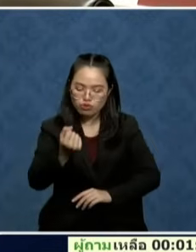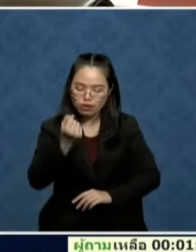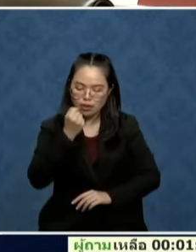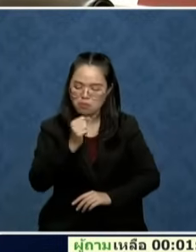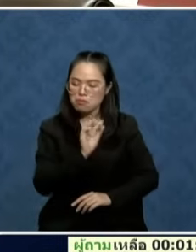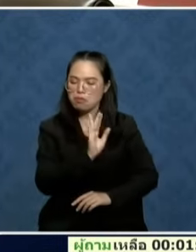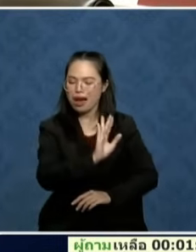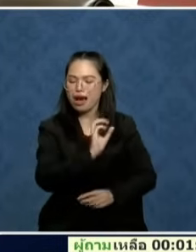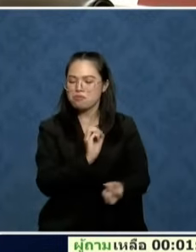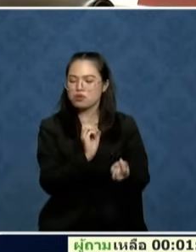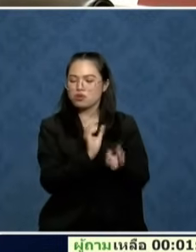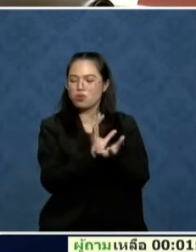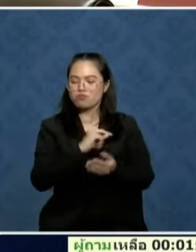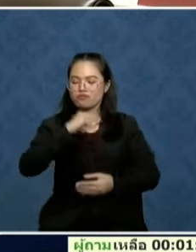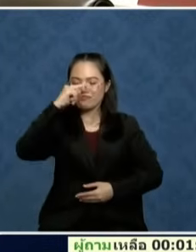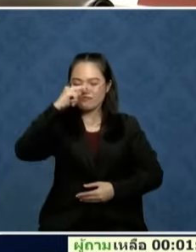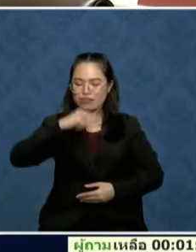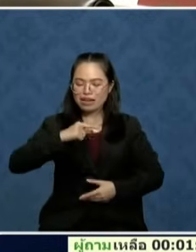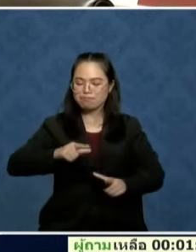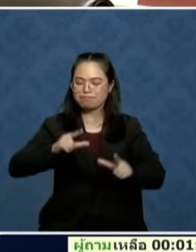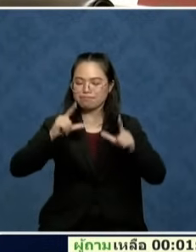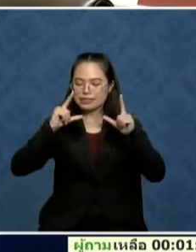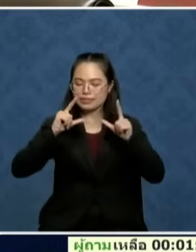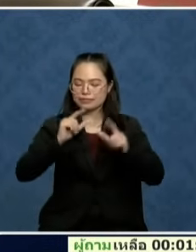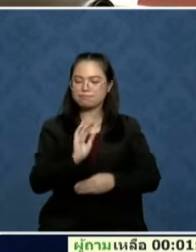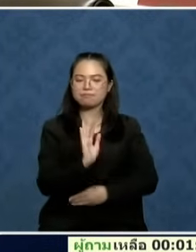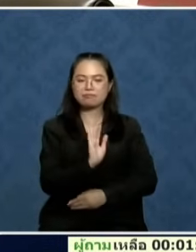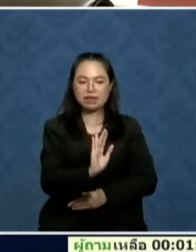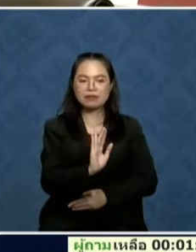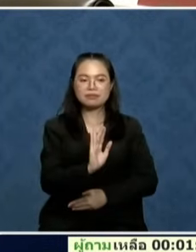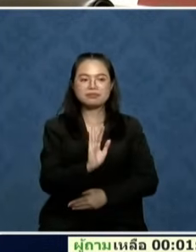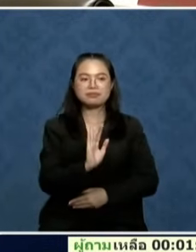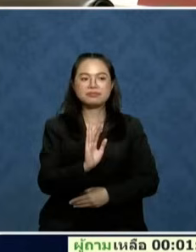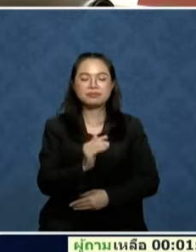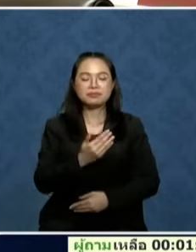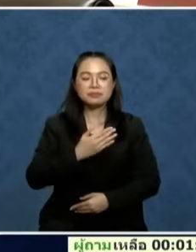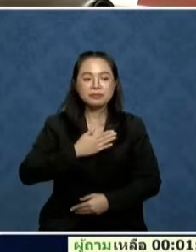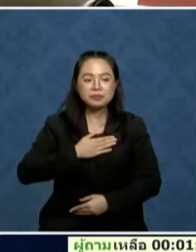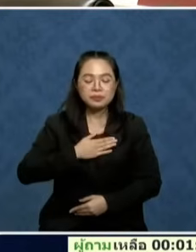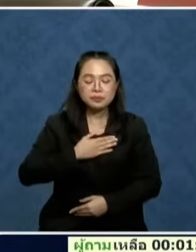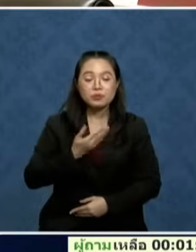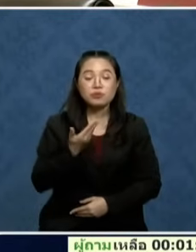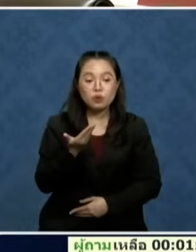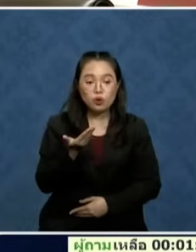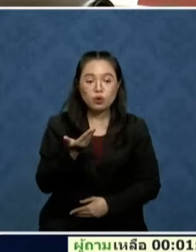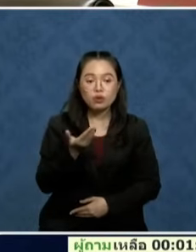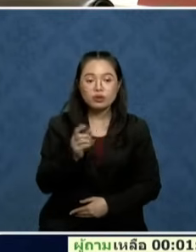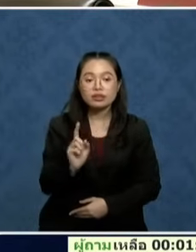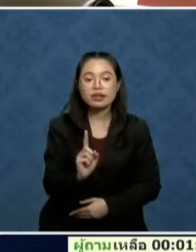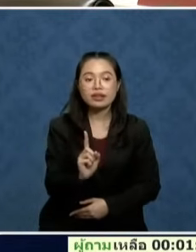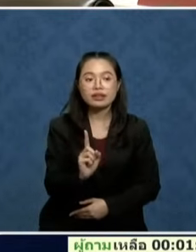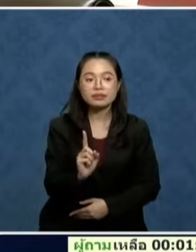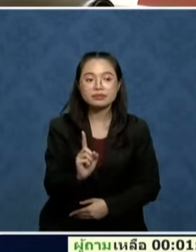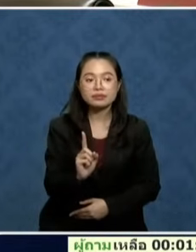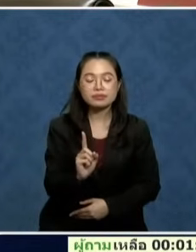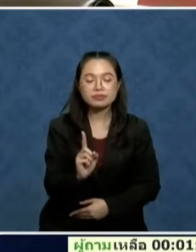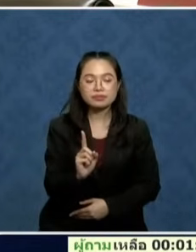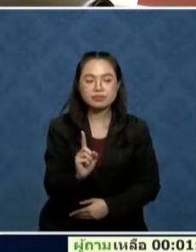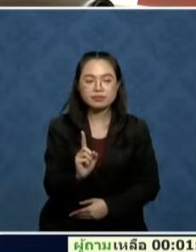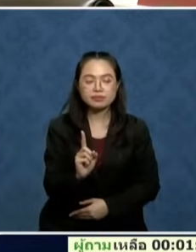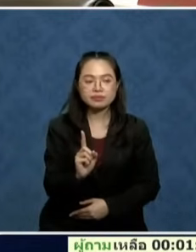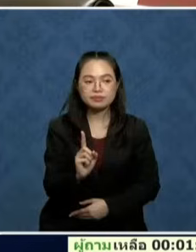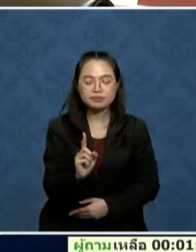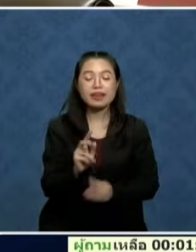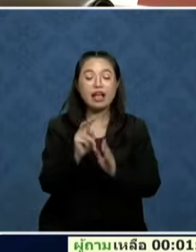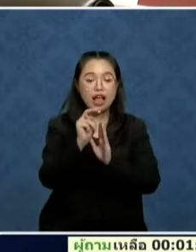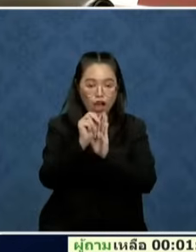และภาพพจน์ของประเทศผมขออนุญาตเรียนด้วยว่านอกจากนโย